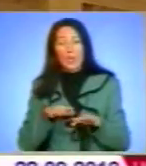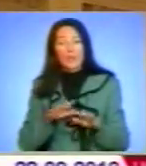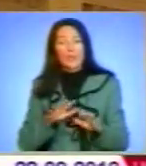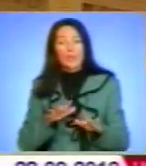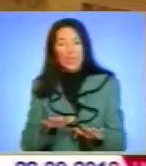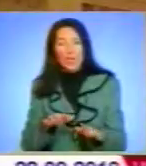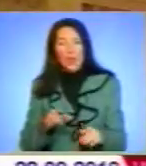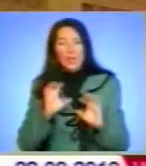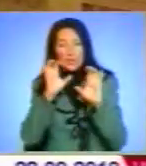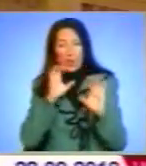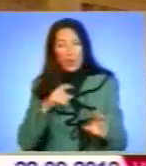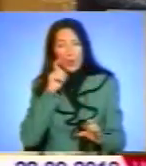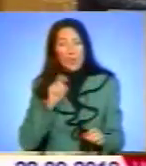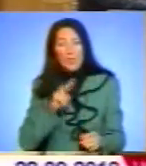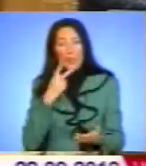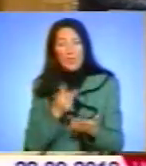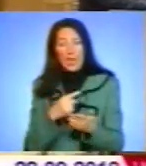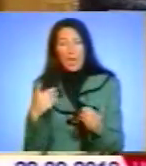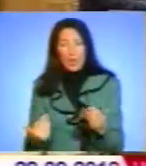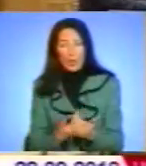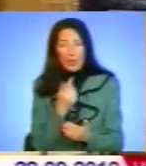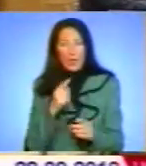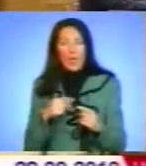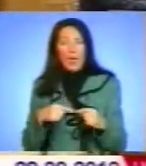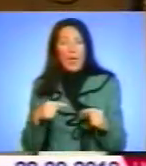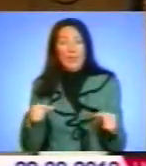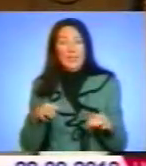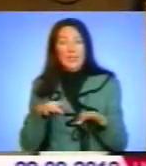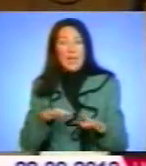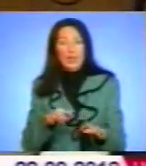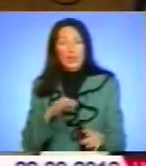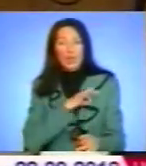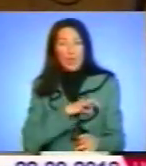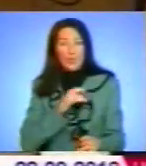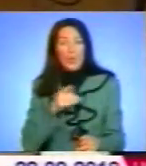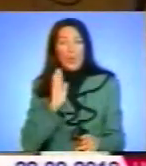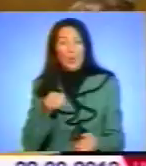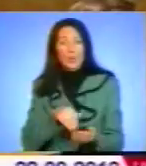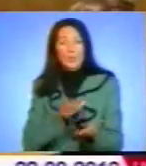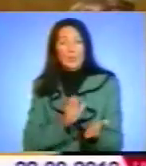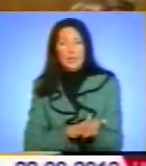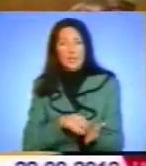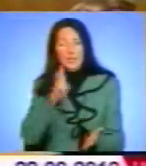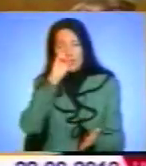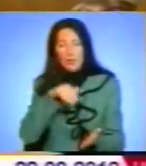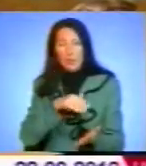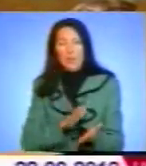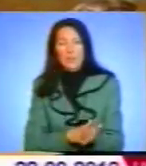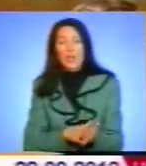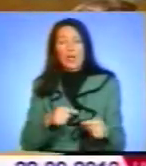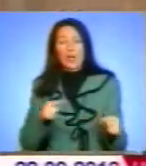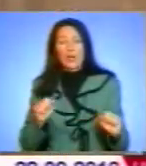України, який передбачає новий вид діяльності нотаріусів. Вони будуть реєстраторами в Державному реєстрі речових прав на нерухоме